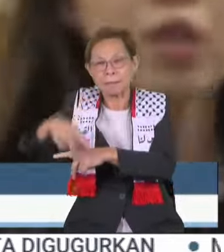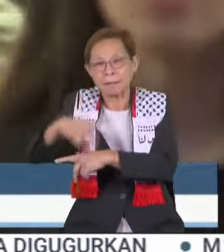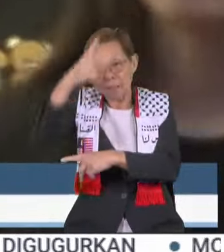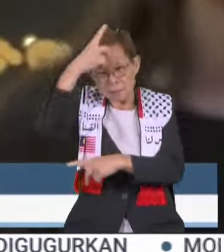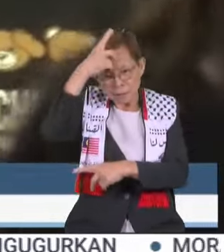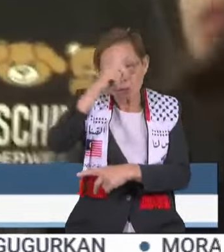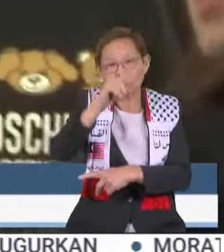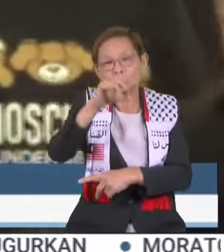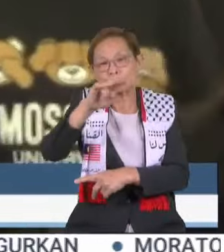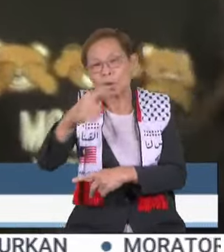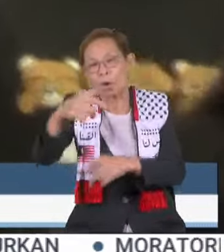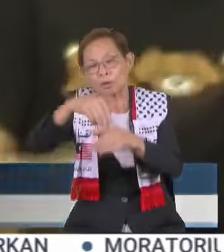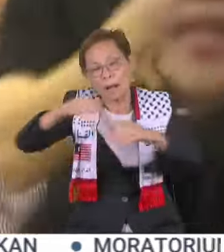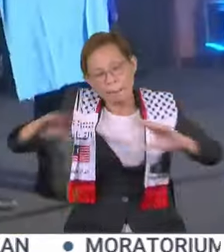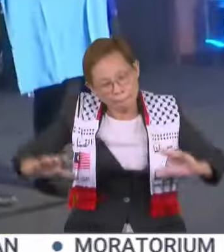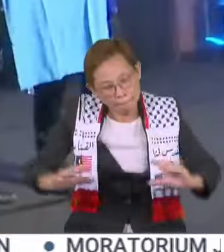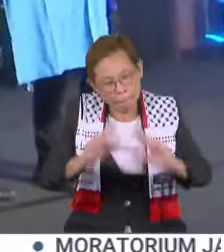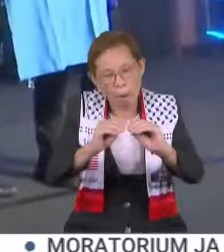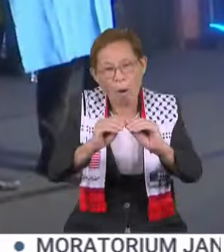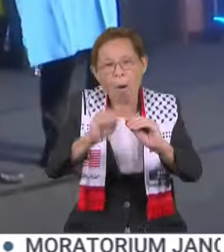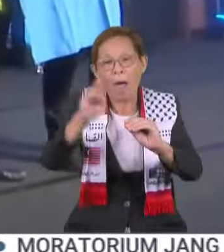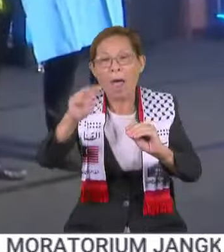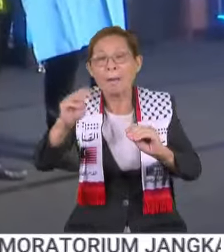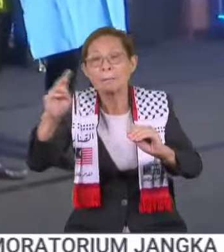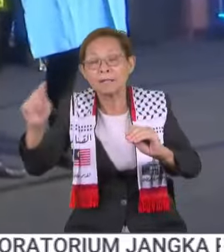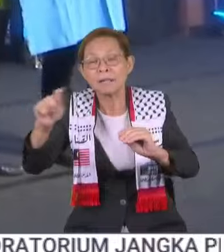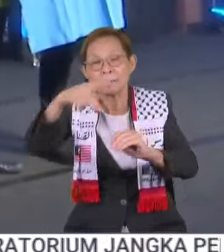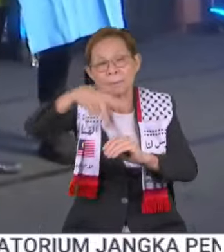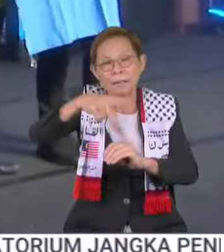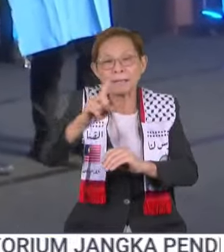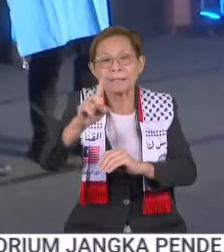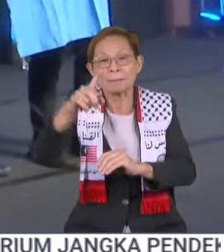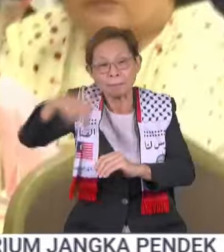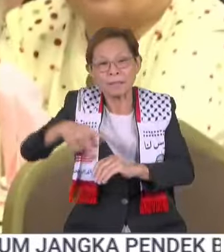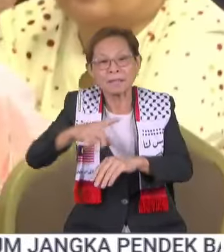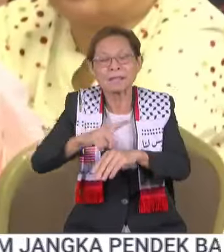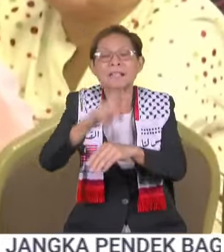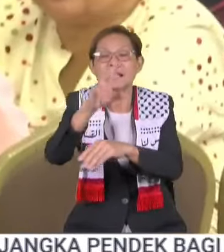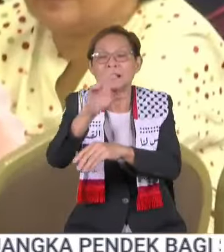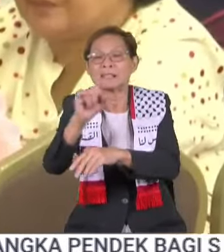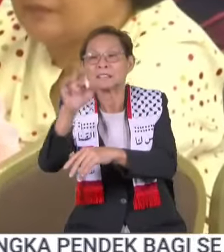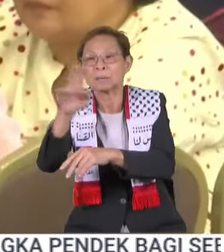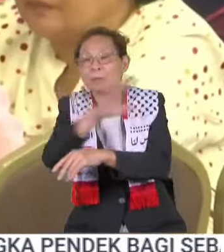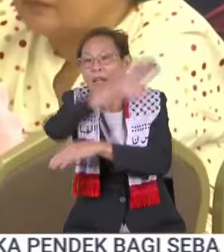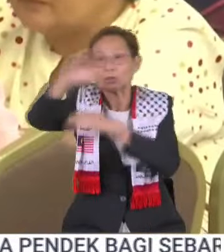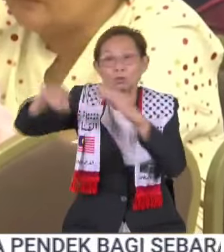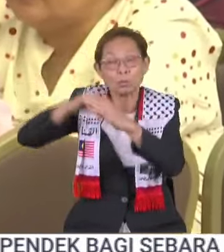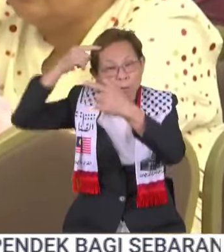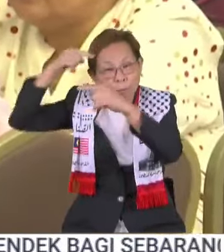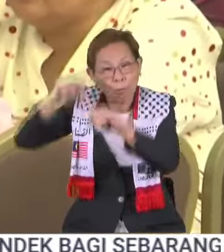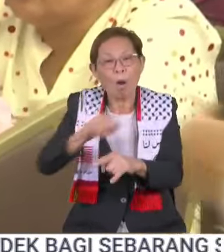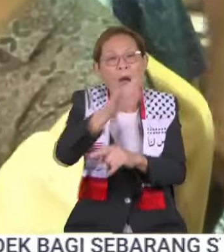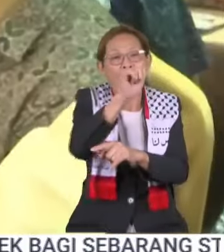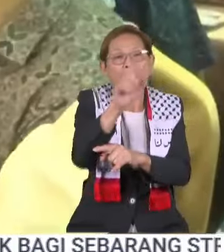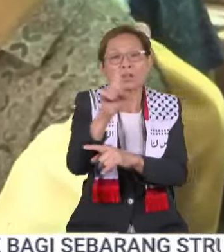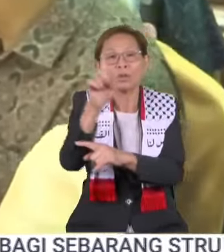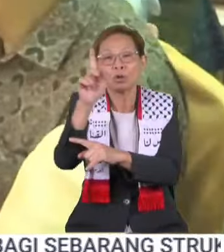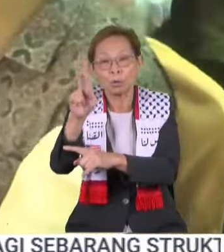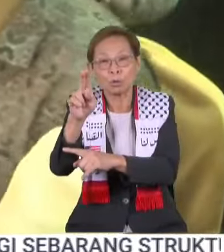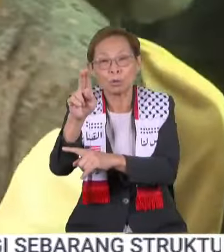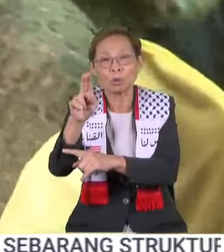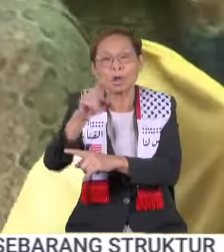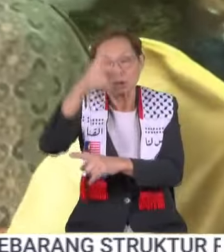Tiong King Sing dalam satu mesyuarat Majlis Tertinggi PDP malam tadi di Sibu sekaligus sebulat suara melantik Adun Engkelili